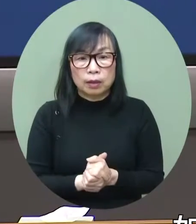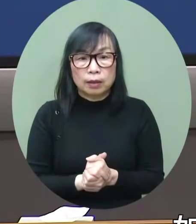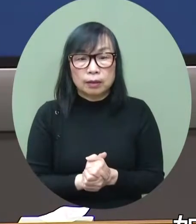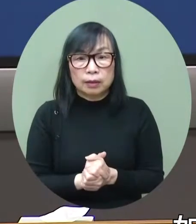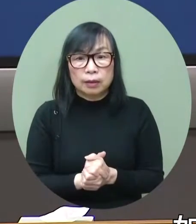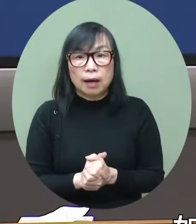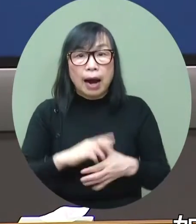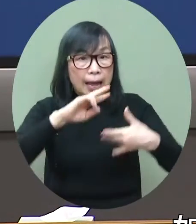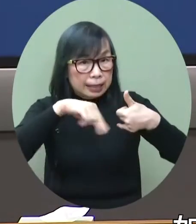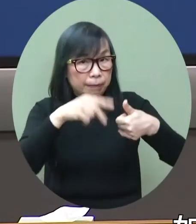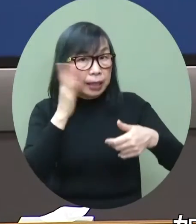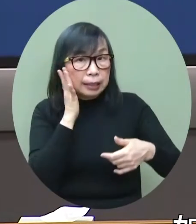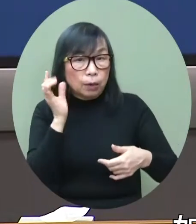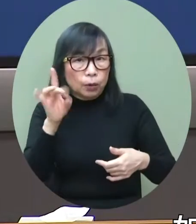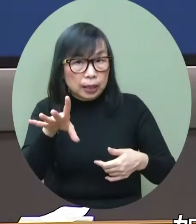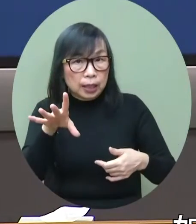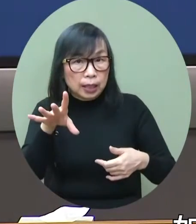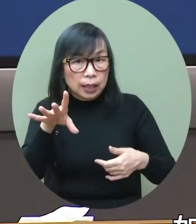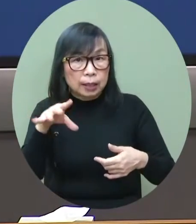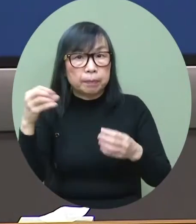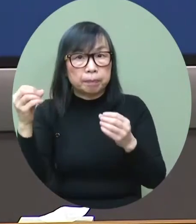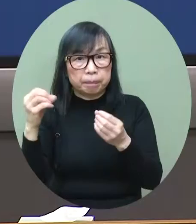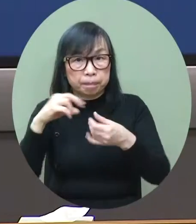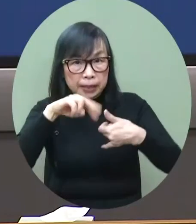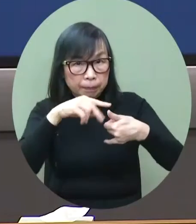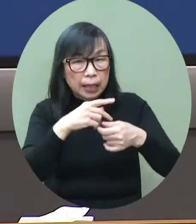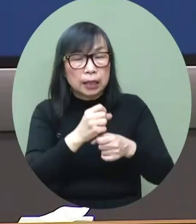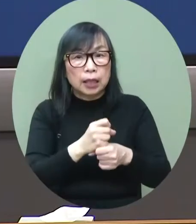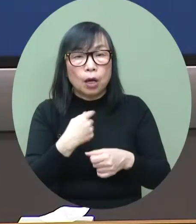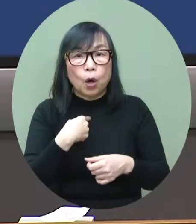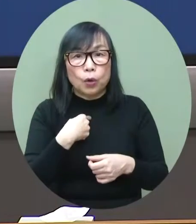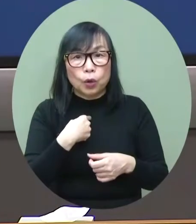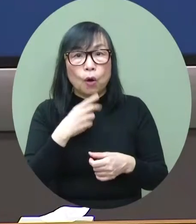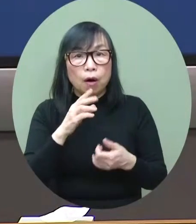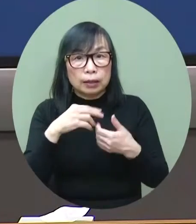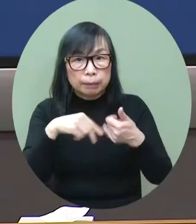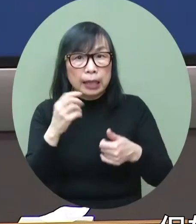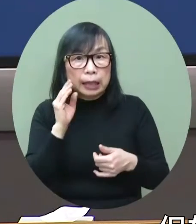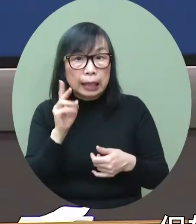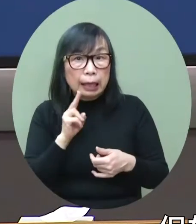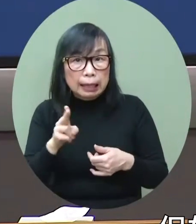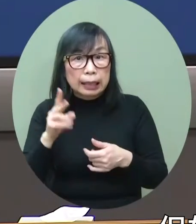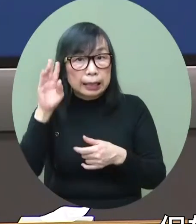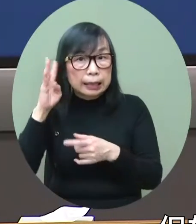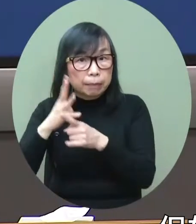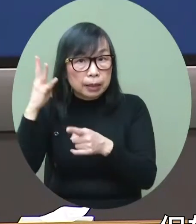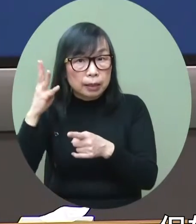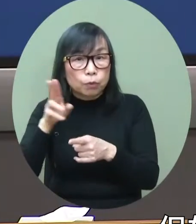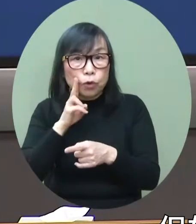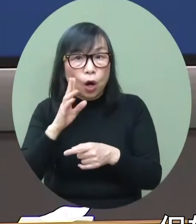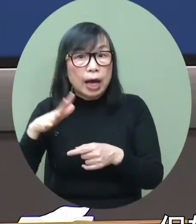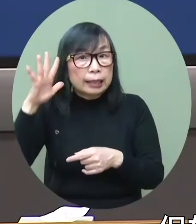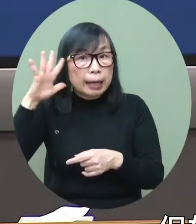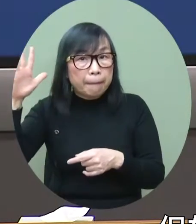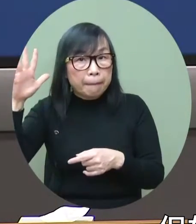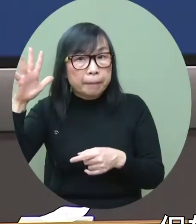喺檢疫酒店裏邊進行緊檢疫，儘管佢嘅檢疫令係14天，但係如果佢喺第5天